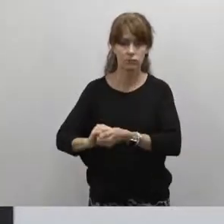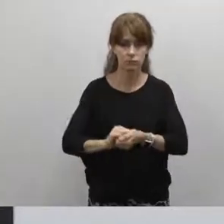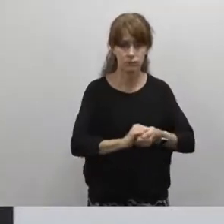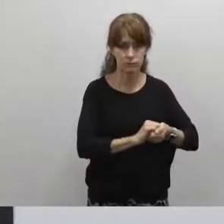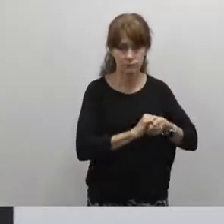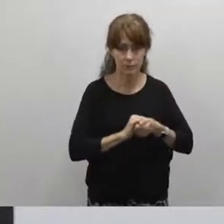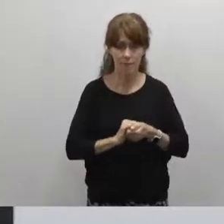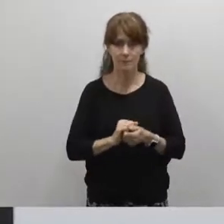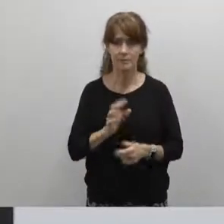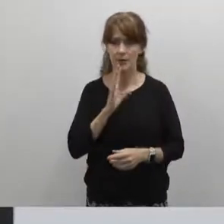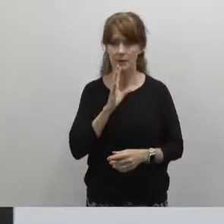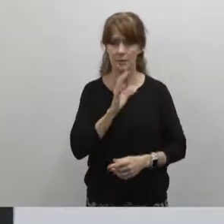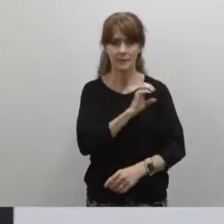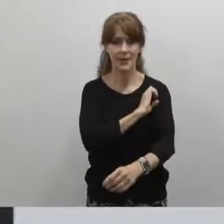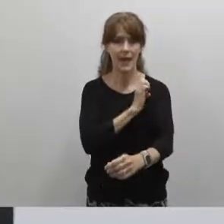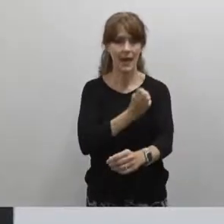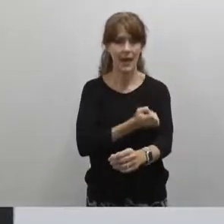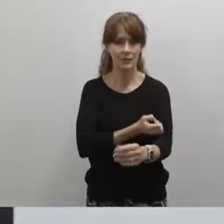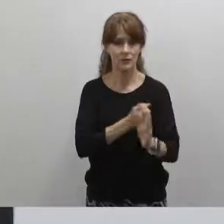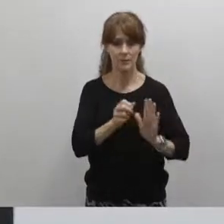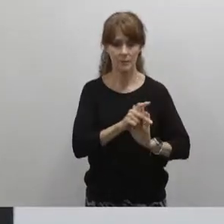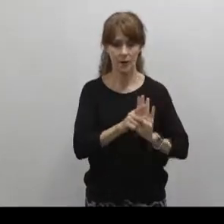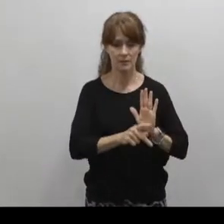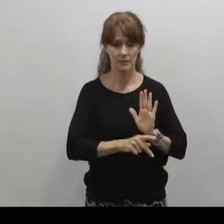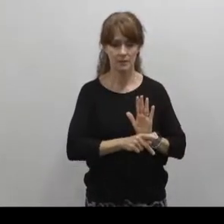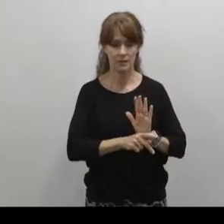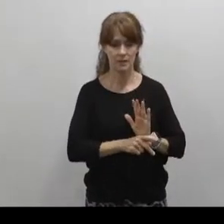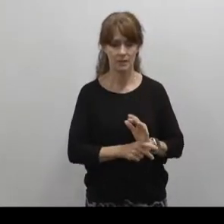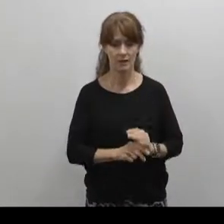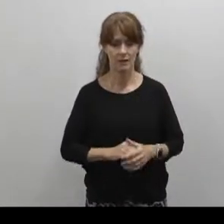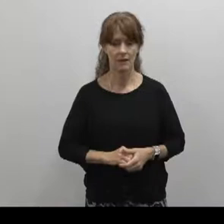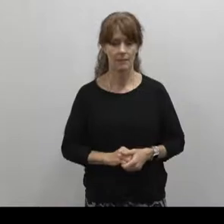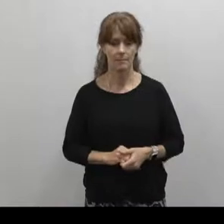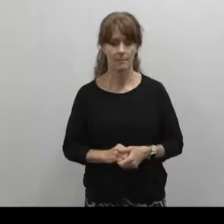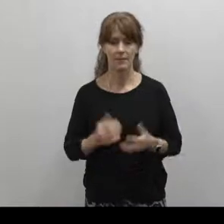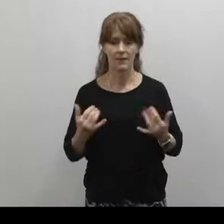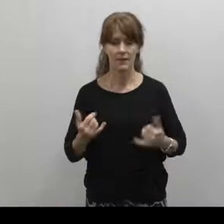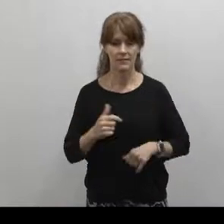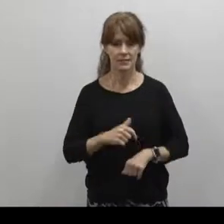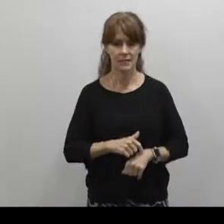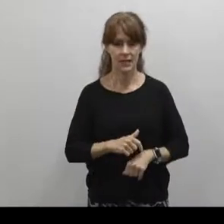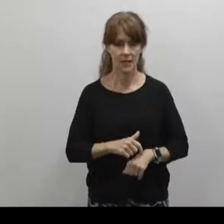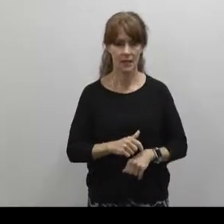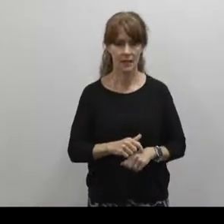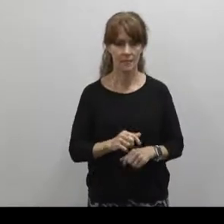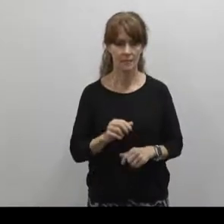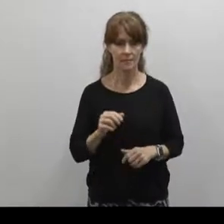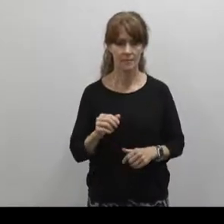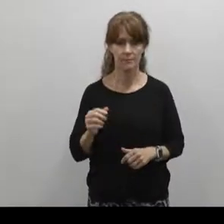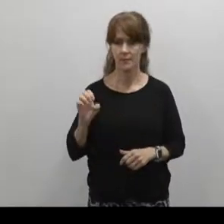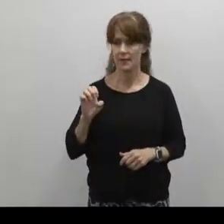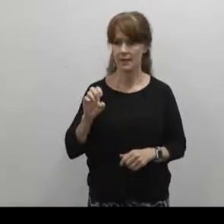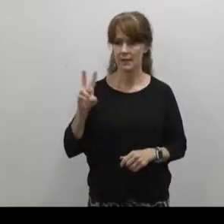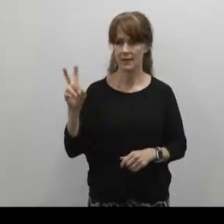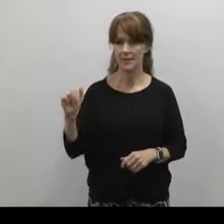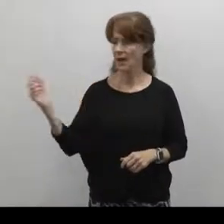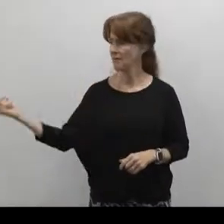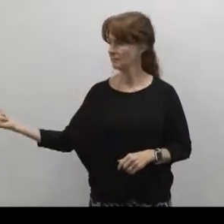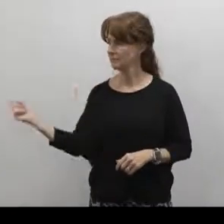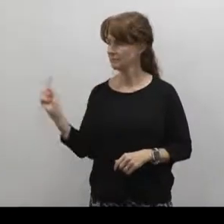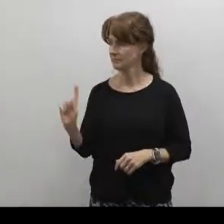sản phẩm riêng mà bên này khi trong những năm pi coca con yêu bay về phần từ những tham